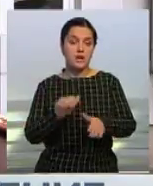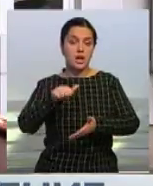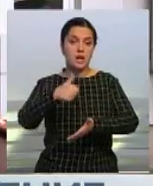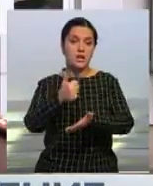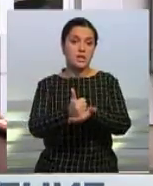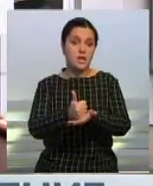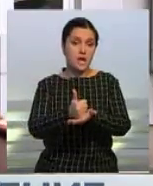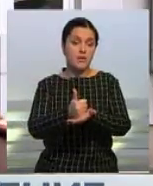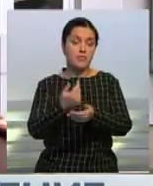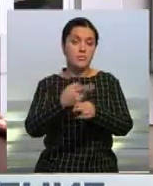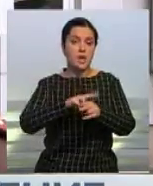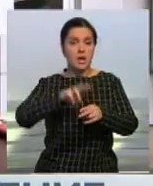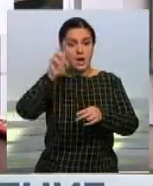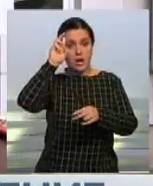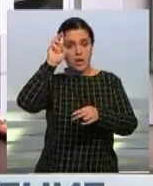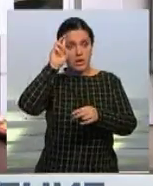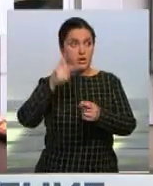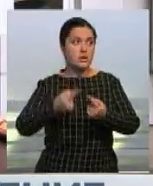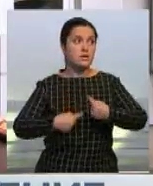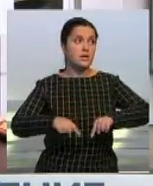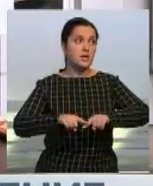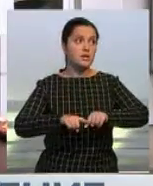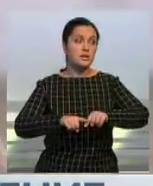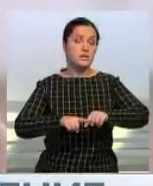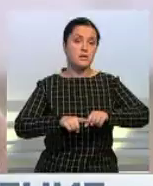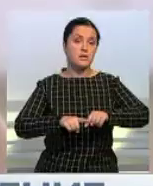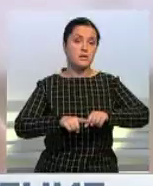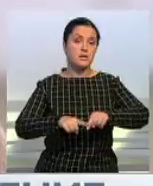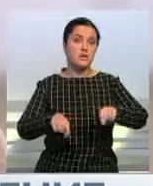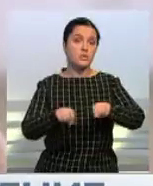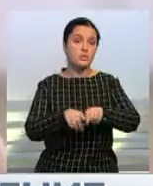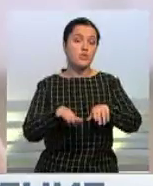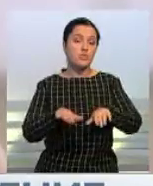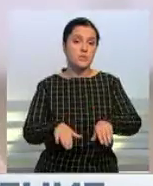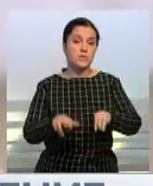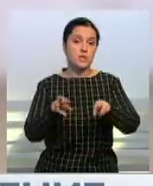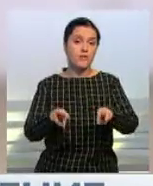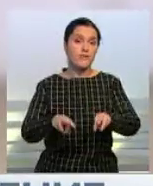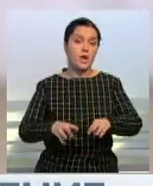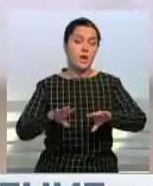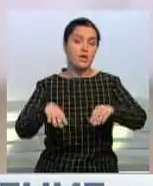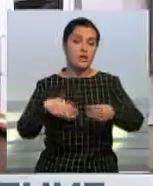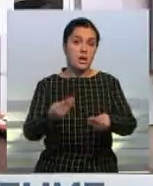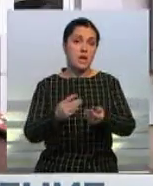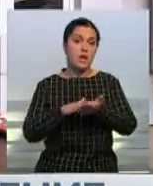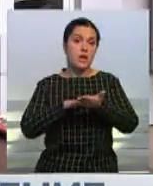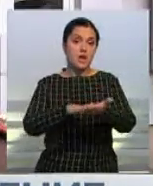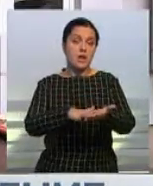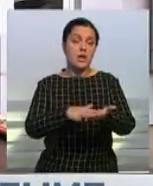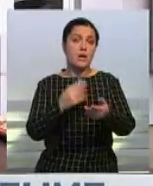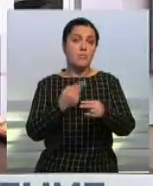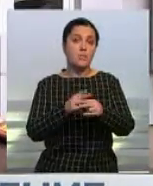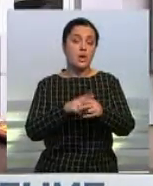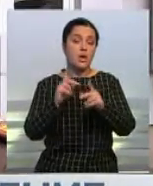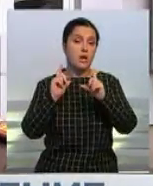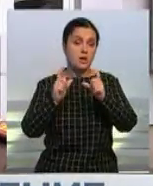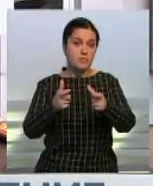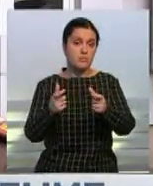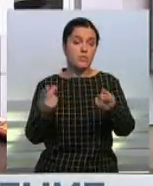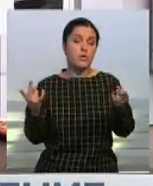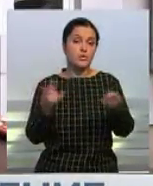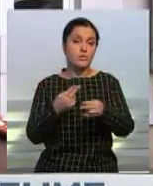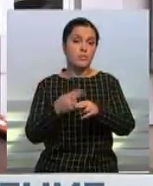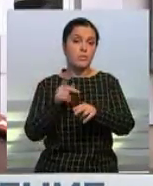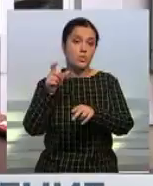главам государственных администраций, а также к местной власти выдается предписание о том, что необходимо